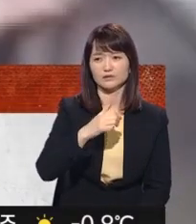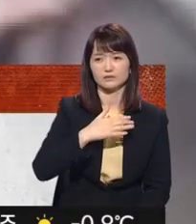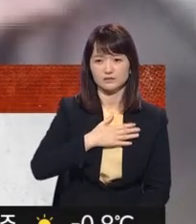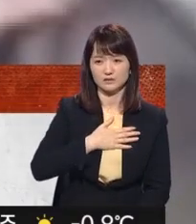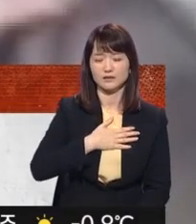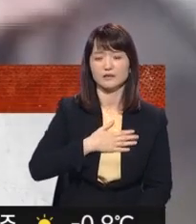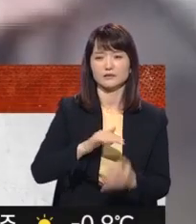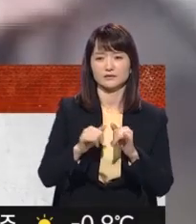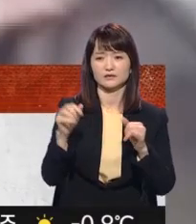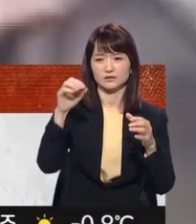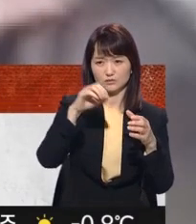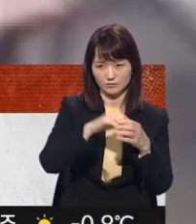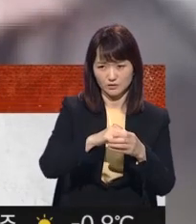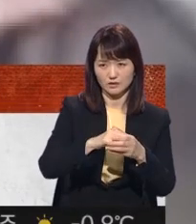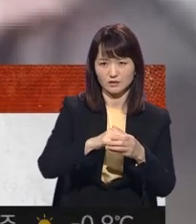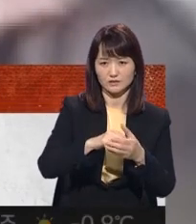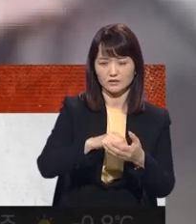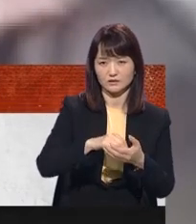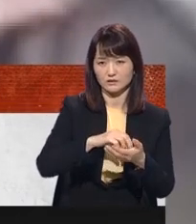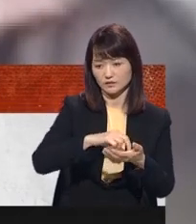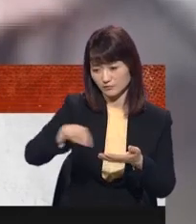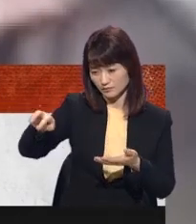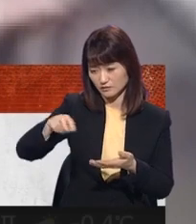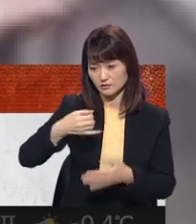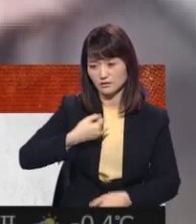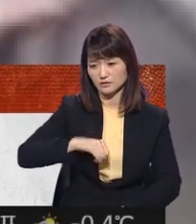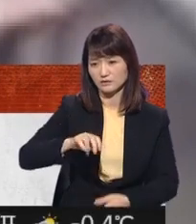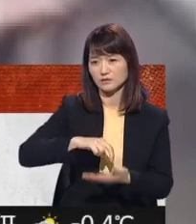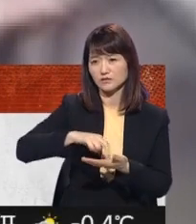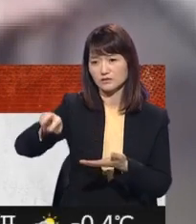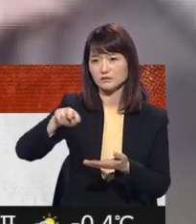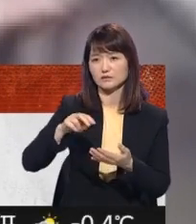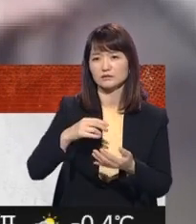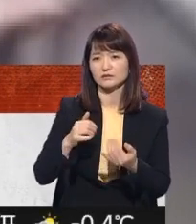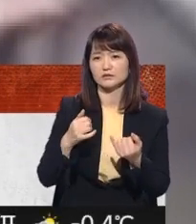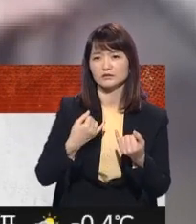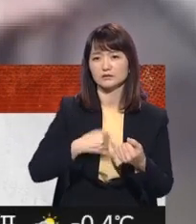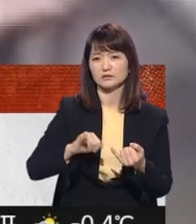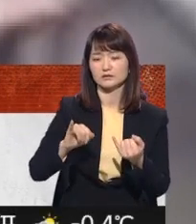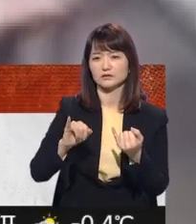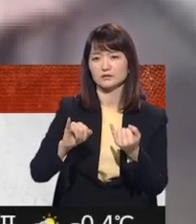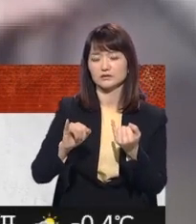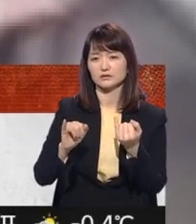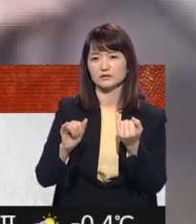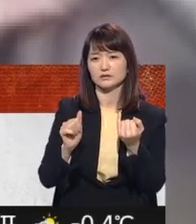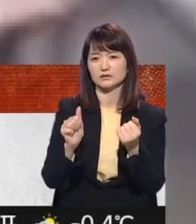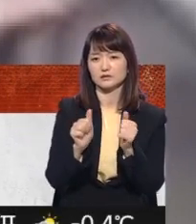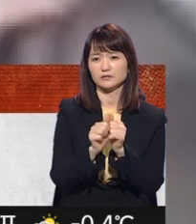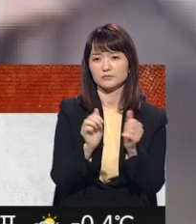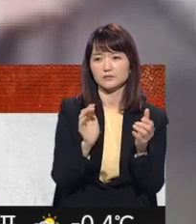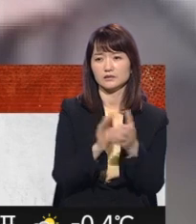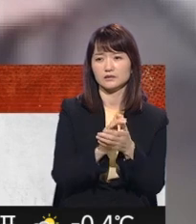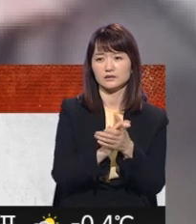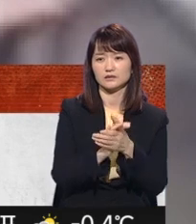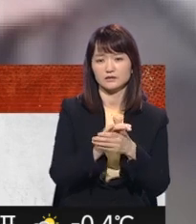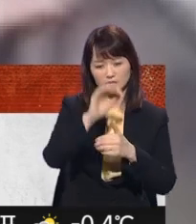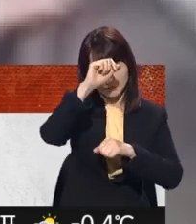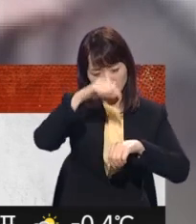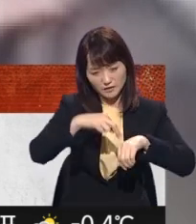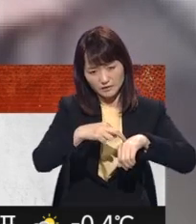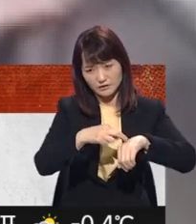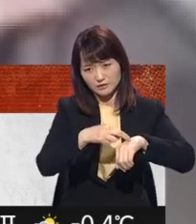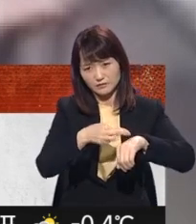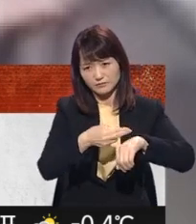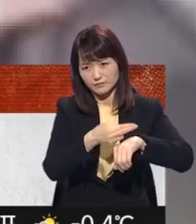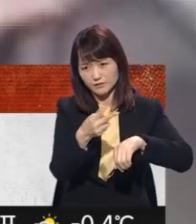딸한테도 dm을 보냈고요 저희 딸 남자친구한테도 뭐 아킬레스건을 끊어버리겠다고 그러고 치과로 그 협박 편지 그거